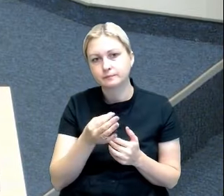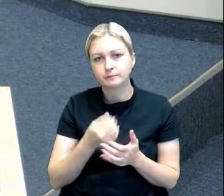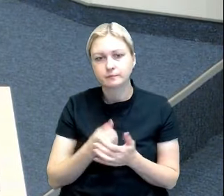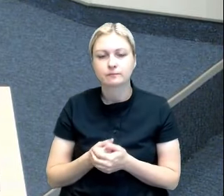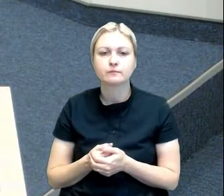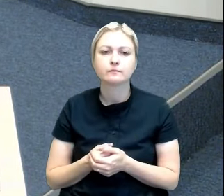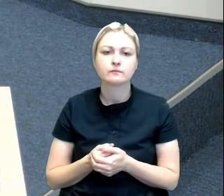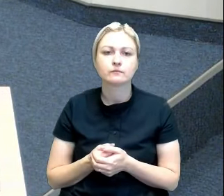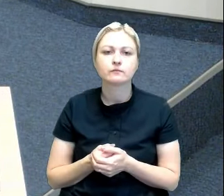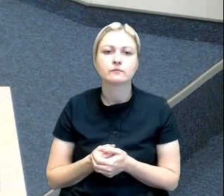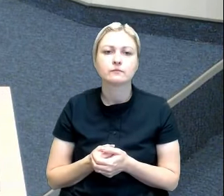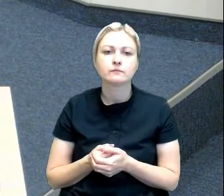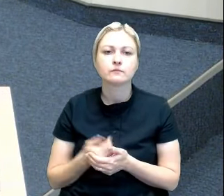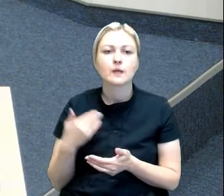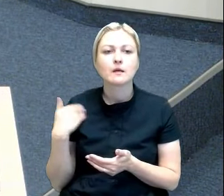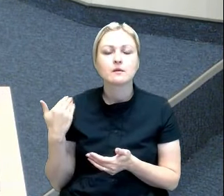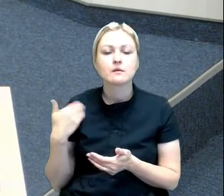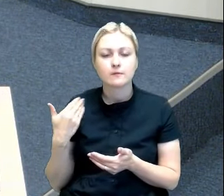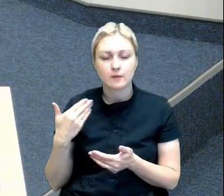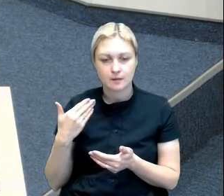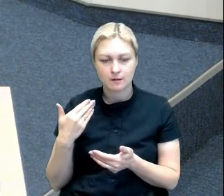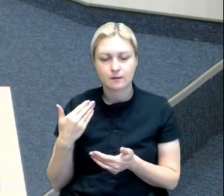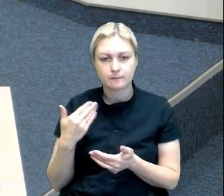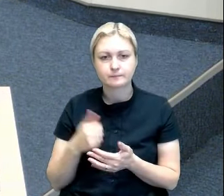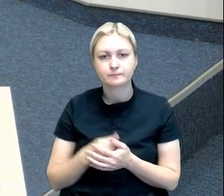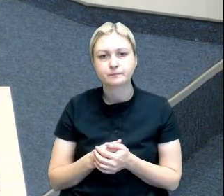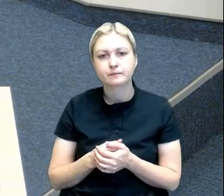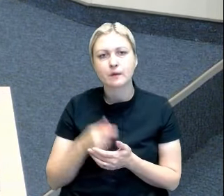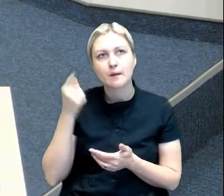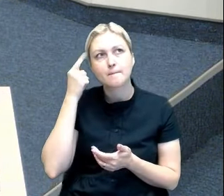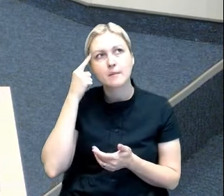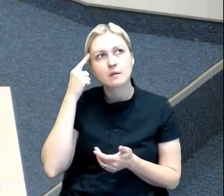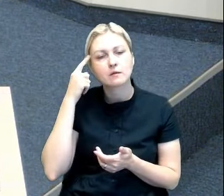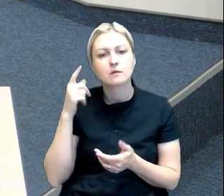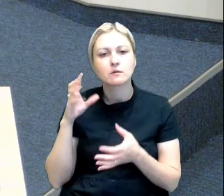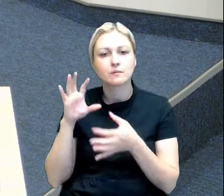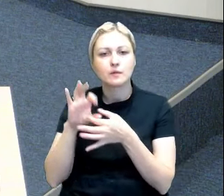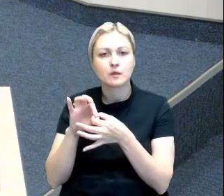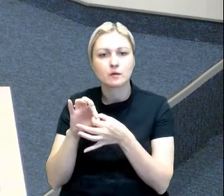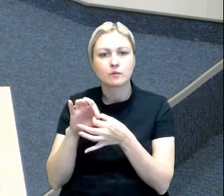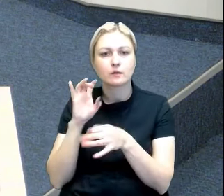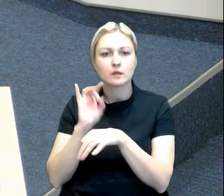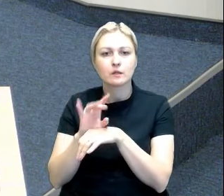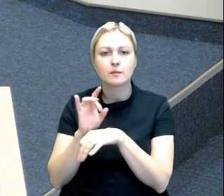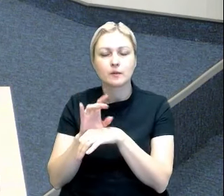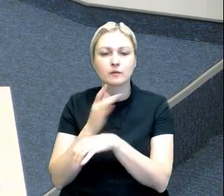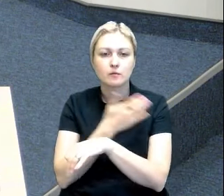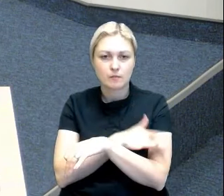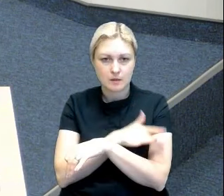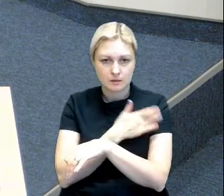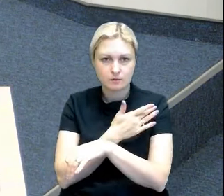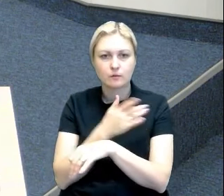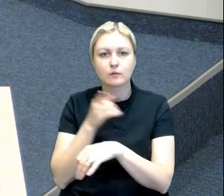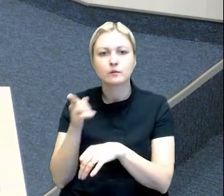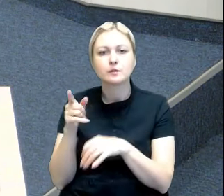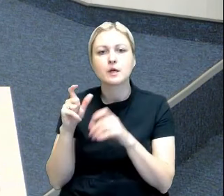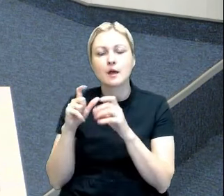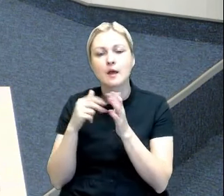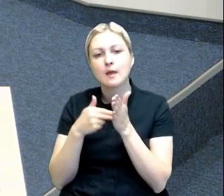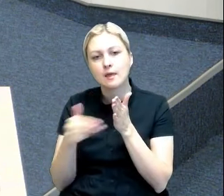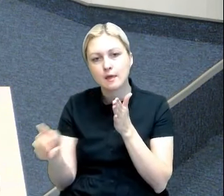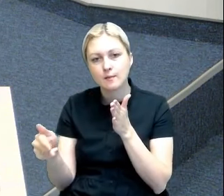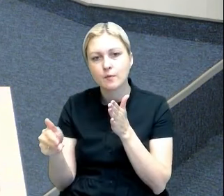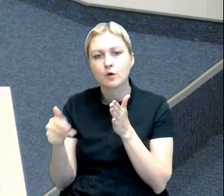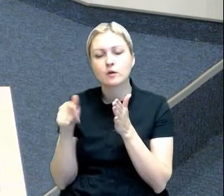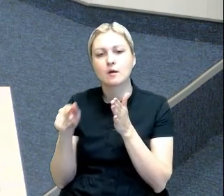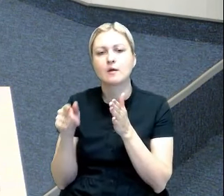a pati mintis jungti prie klaipėdos paslaugų taip tai yra multifunkcinė įmonė atliekanti labai